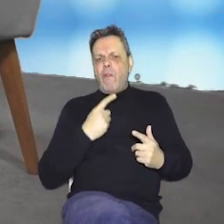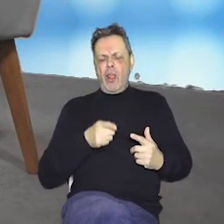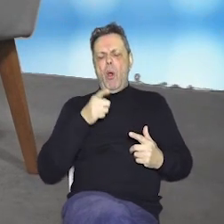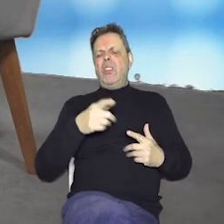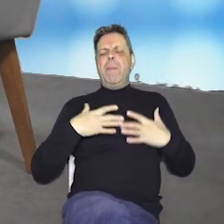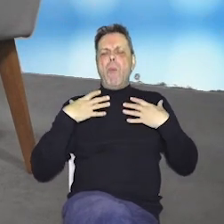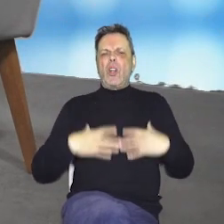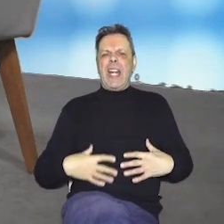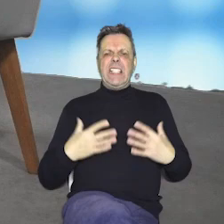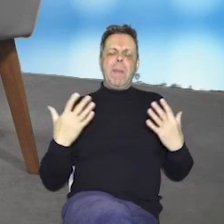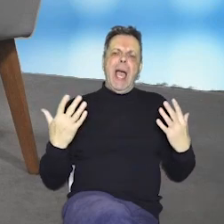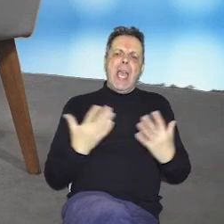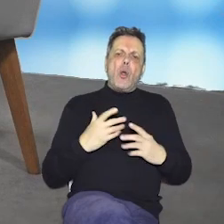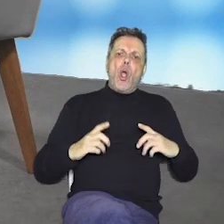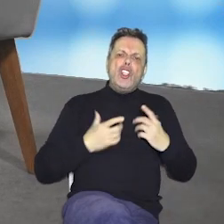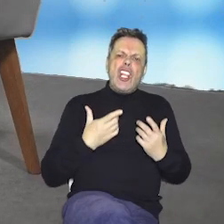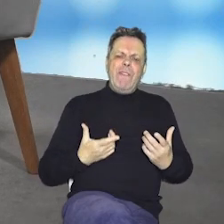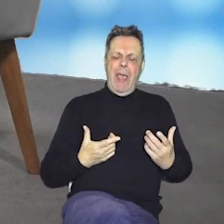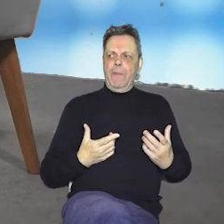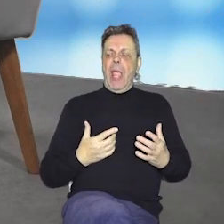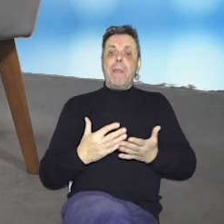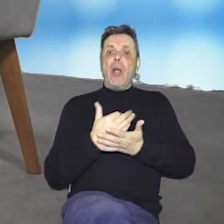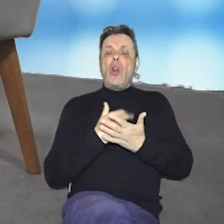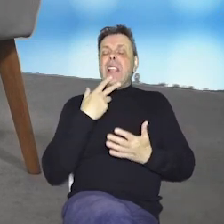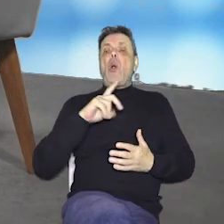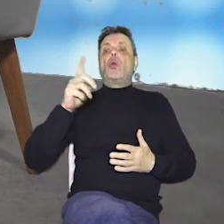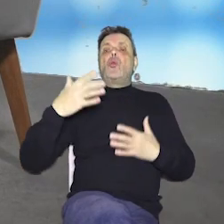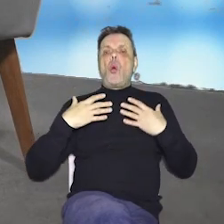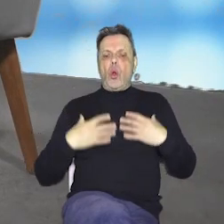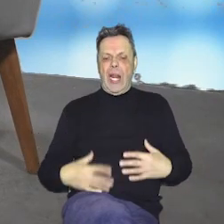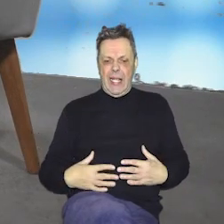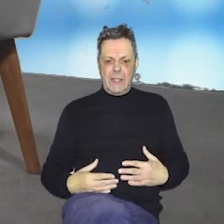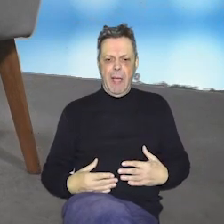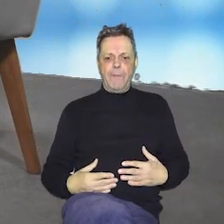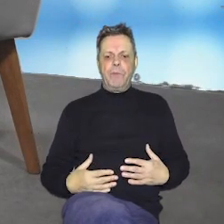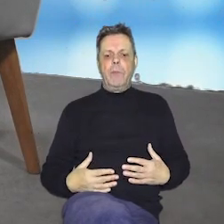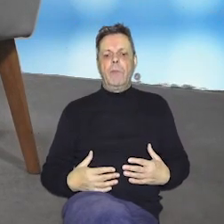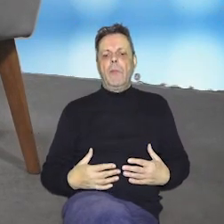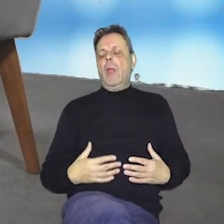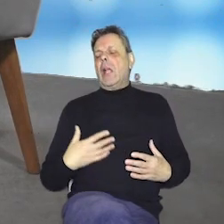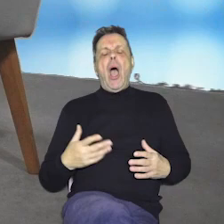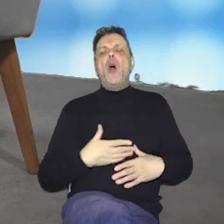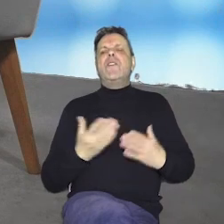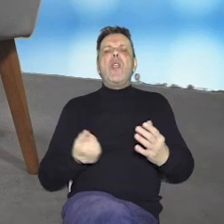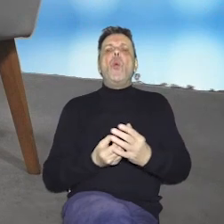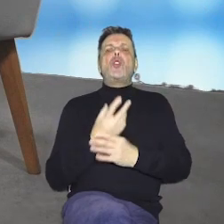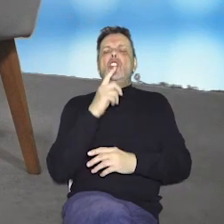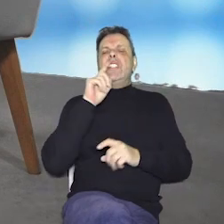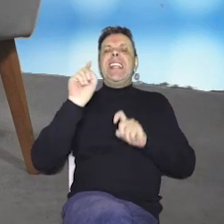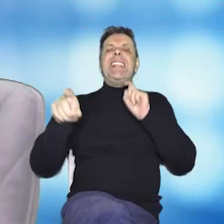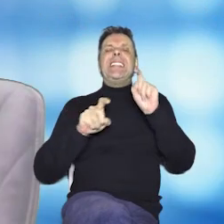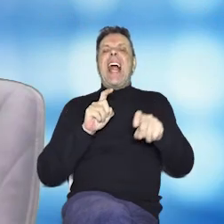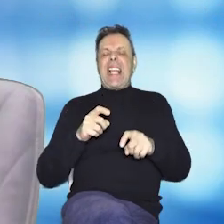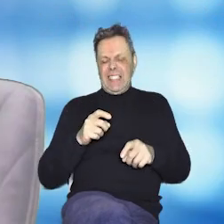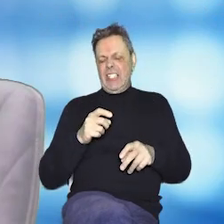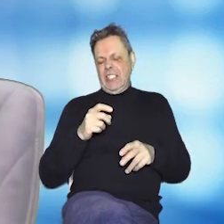o tim organizmima koji žive na korist nekog drugog organizma, zapravo svi uzročnici zaraznih bolesti su po toj